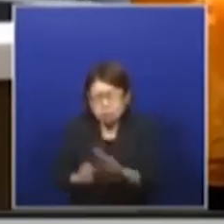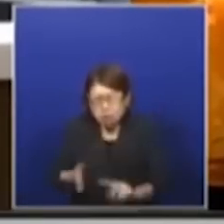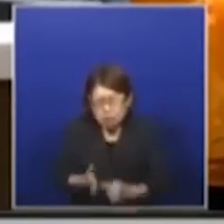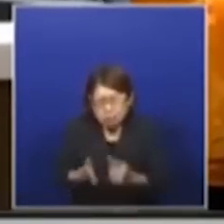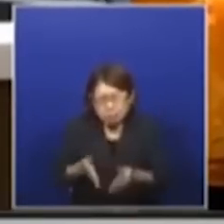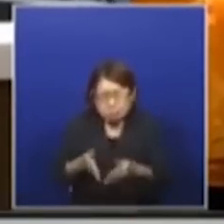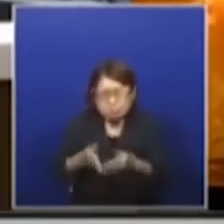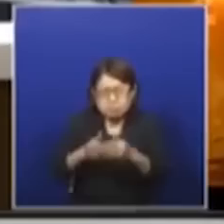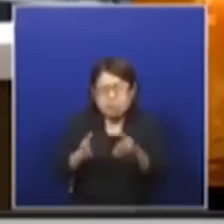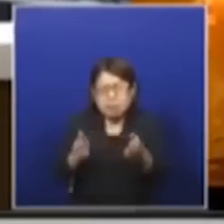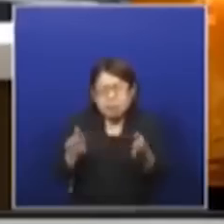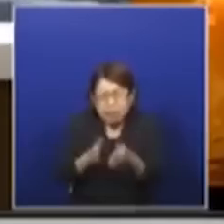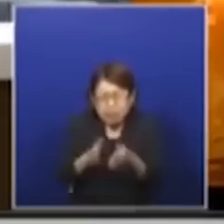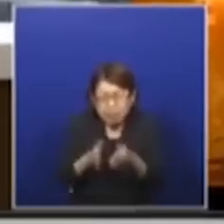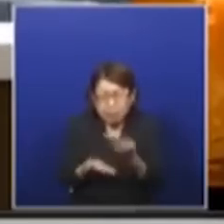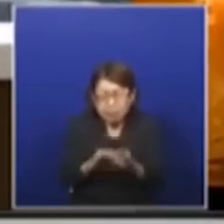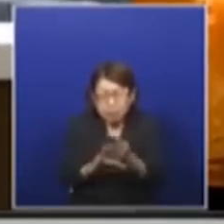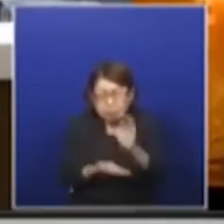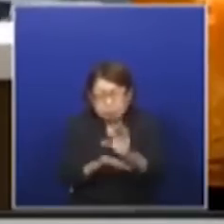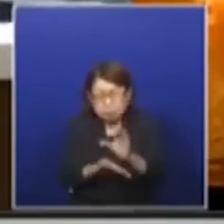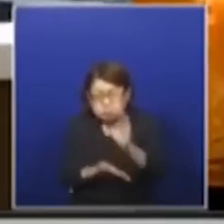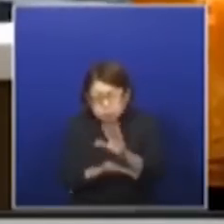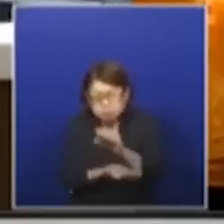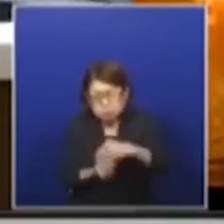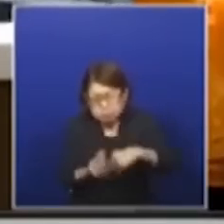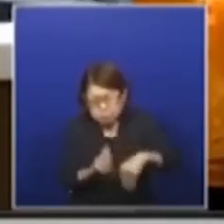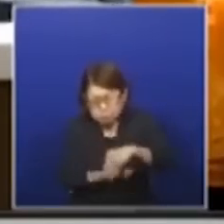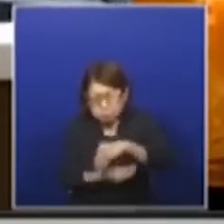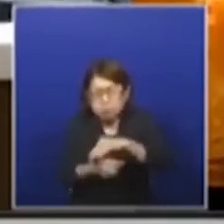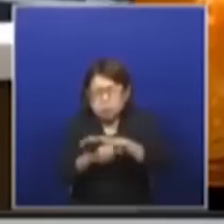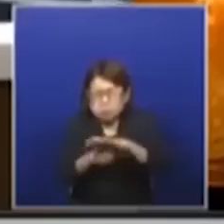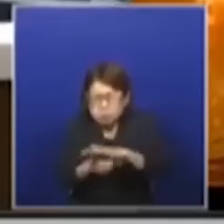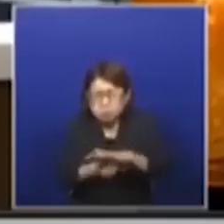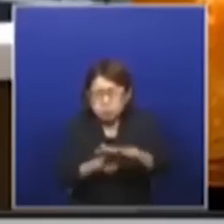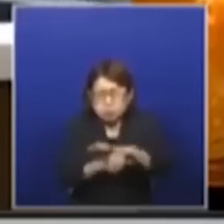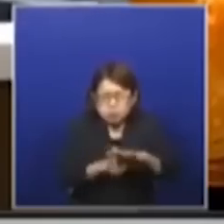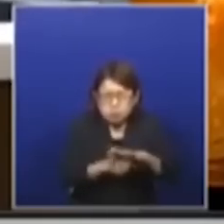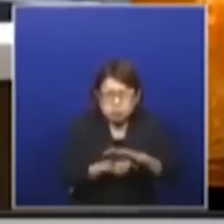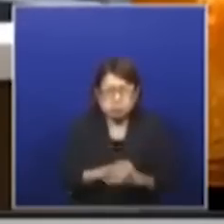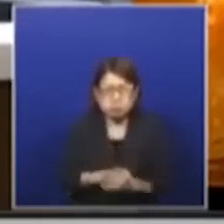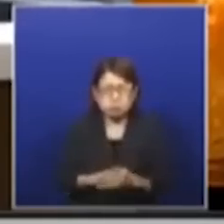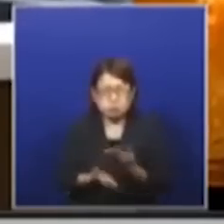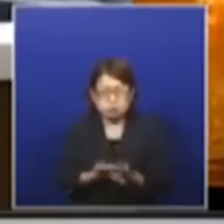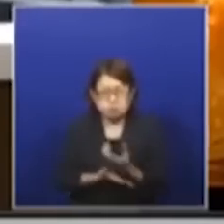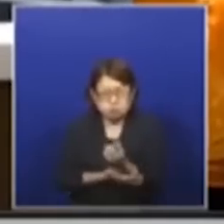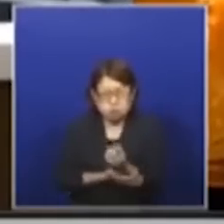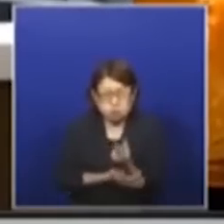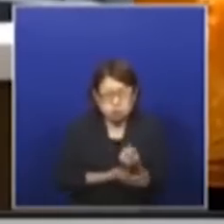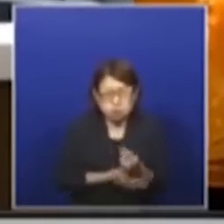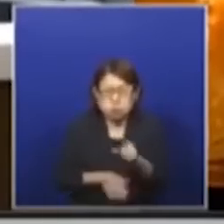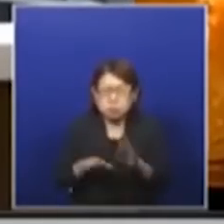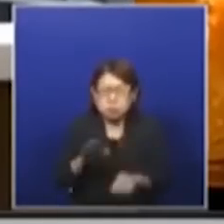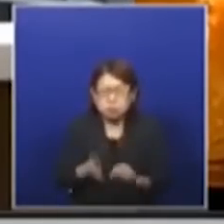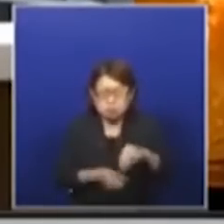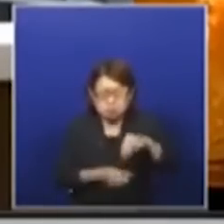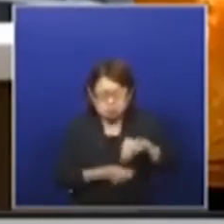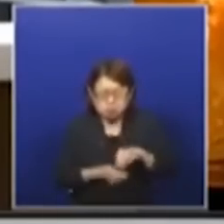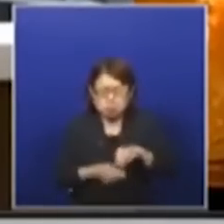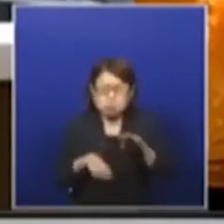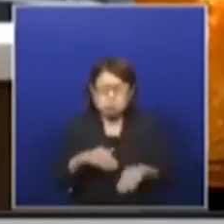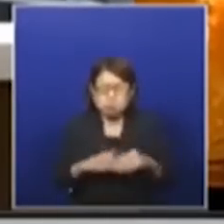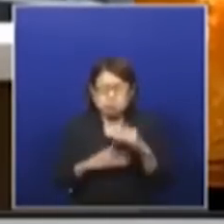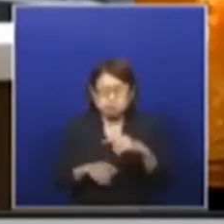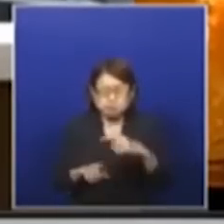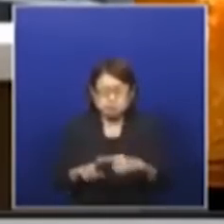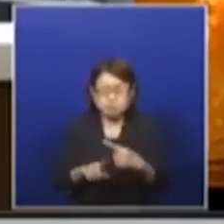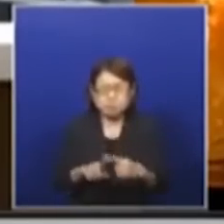ที่มีเงินหมุนเวียนเดือนชนเดือนกระแสเงินสดที่เป็นสายป่านอย่างมากก็ไม่เกิน3เดือนค